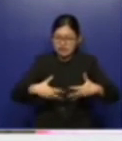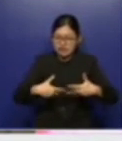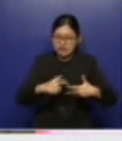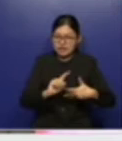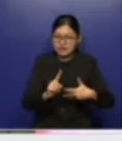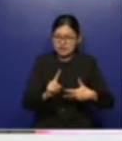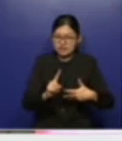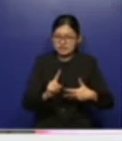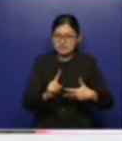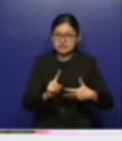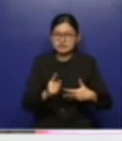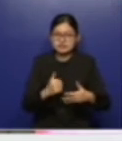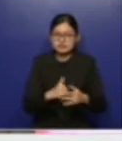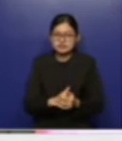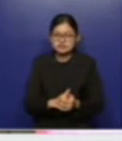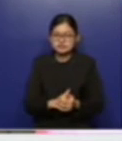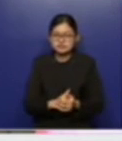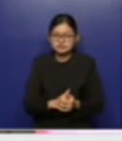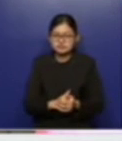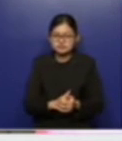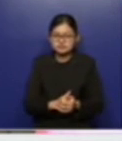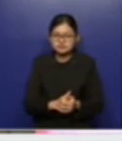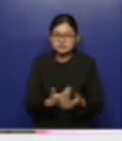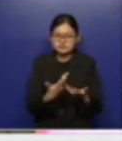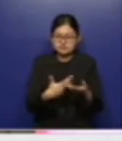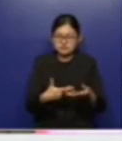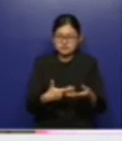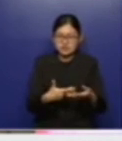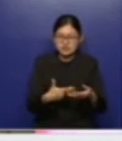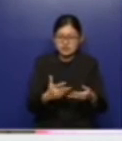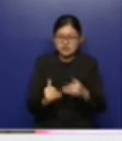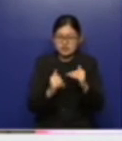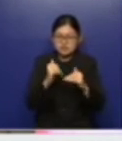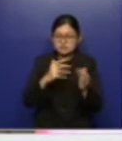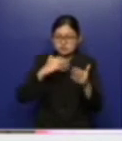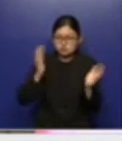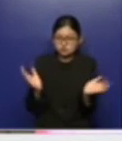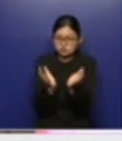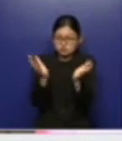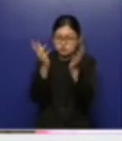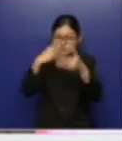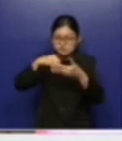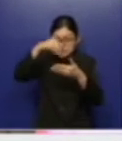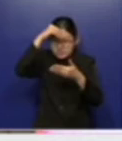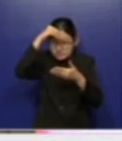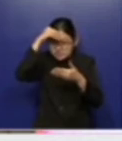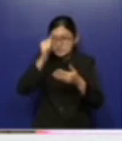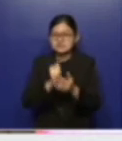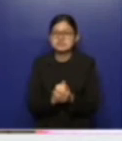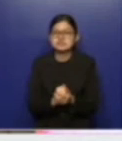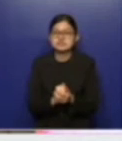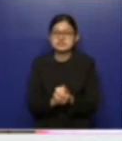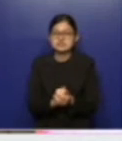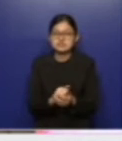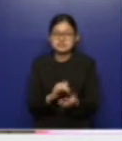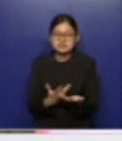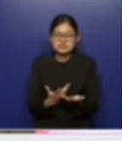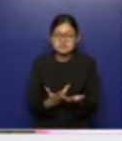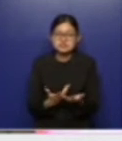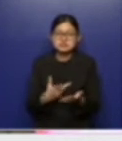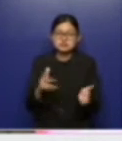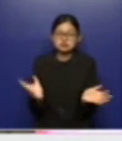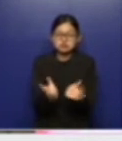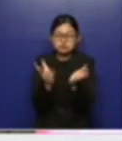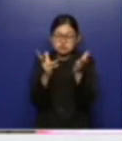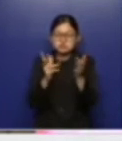เรื่องการผิดและการส่งเสริมเทคโนโลยีทางการศึกษาเนี่ยเรื่องส่งเสริมเท